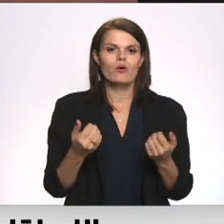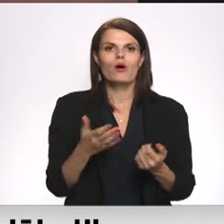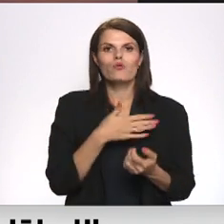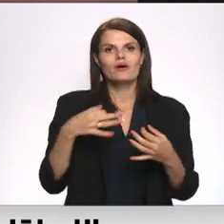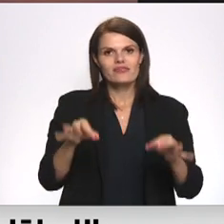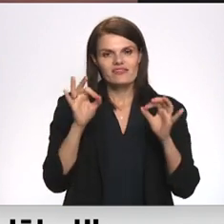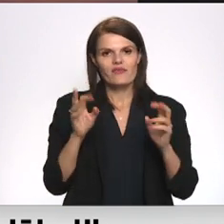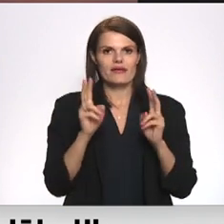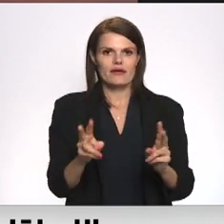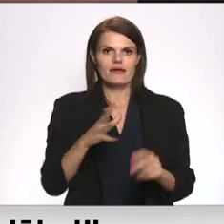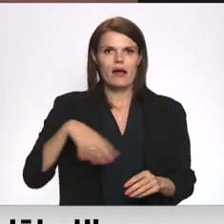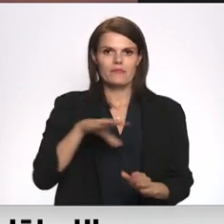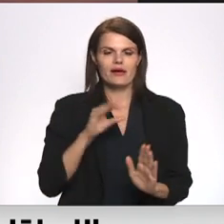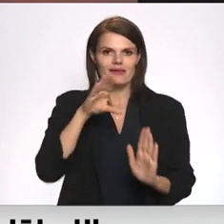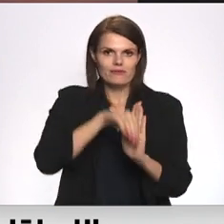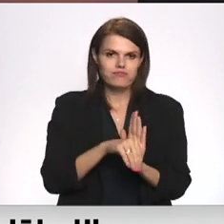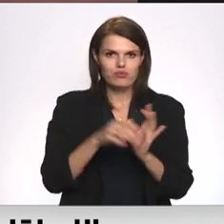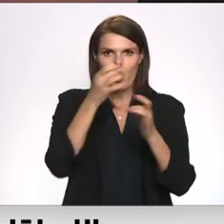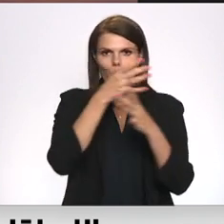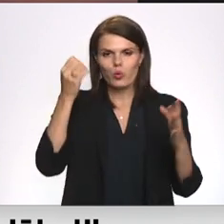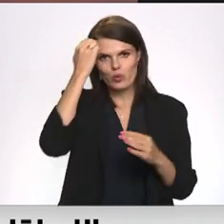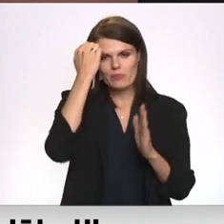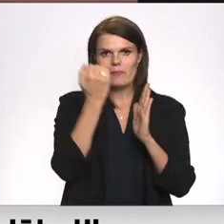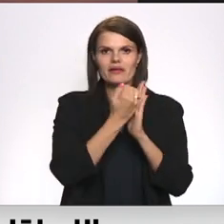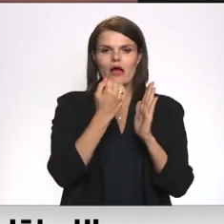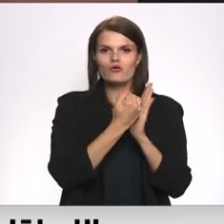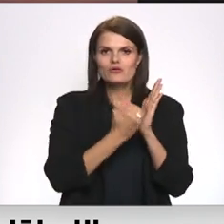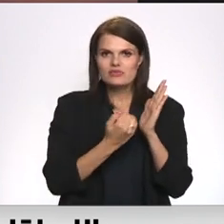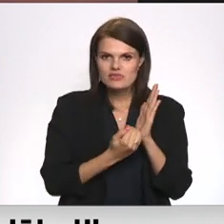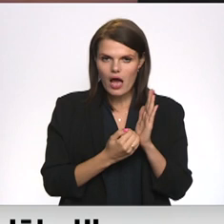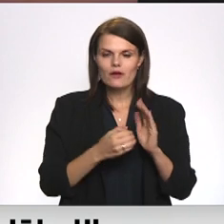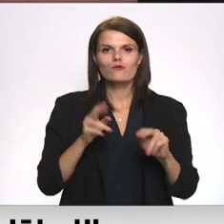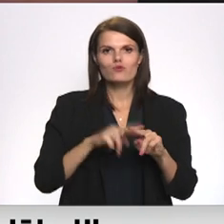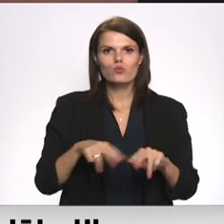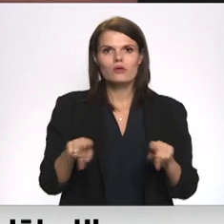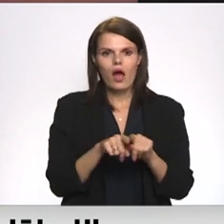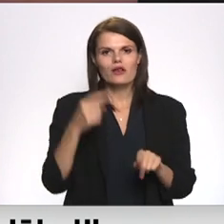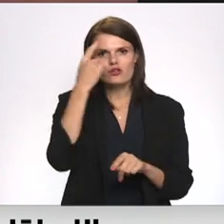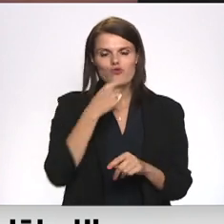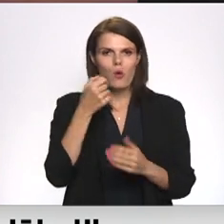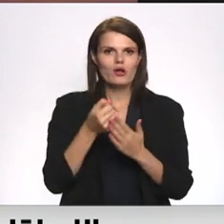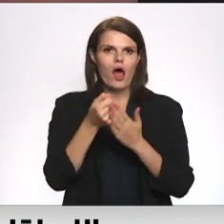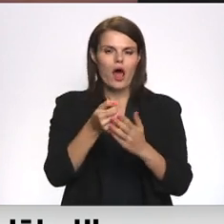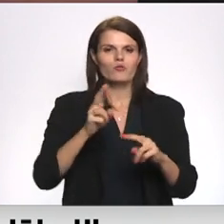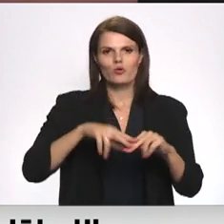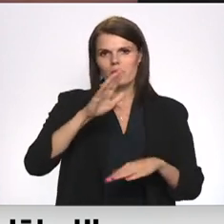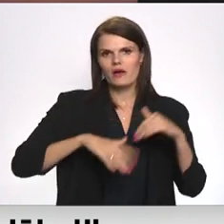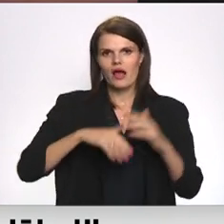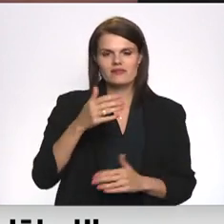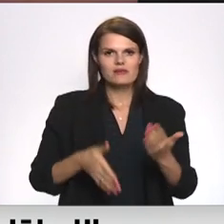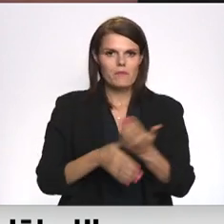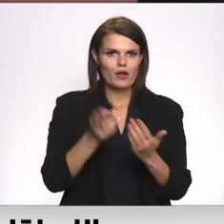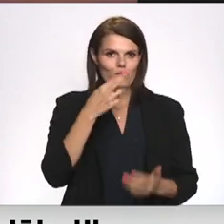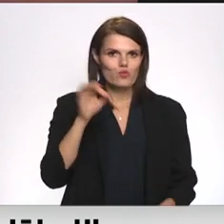kultūra piemēkļu sarakstā, bet otrais ir, ka mums ir šis morālais atbalsts un praktiskā palīdzība no